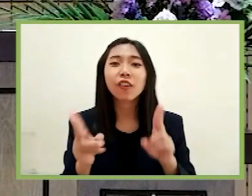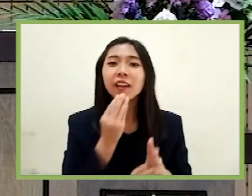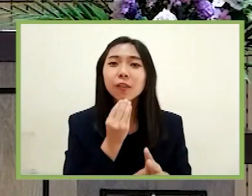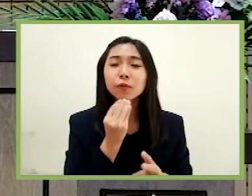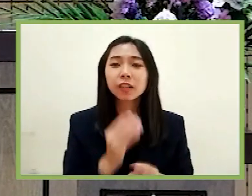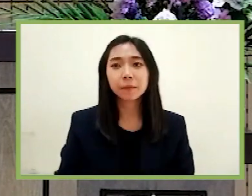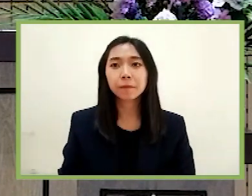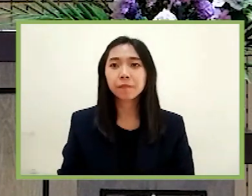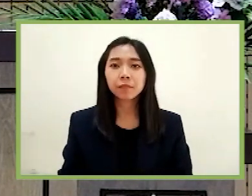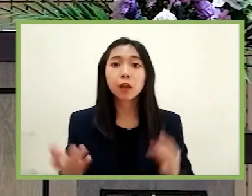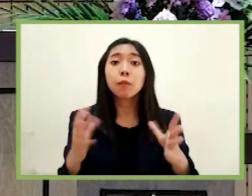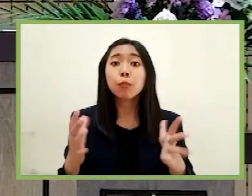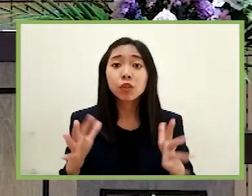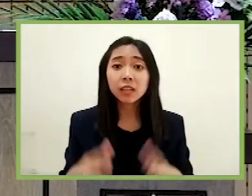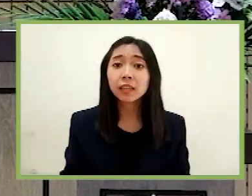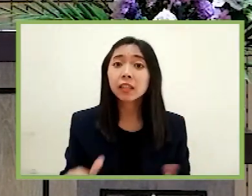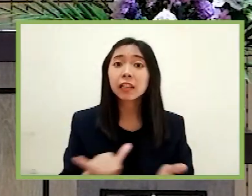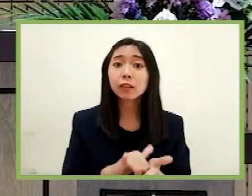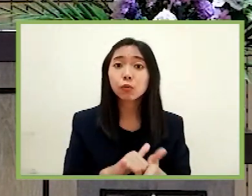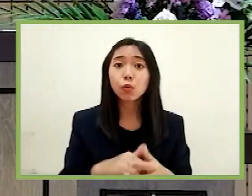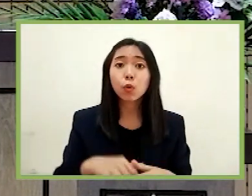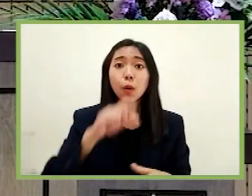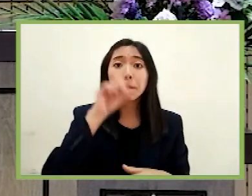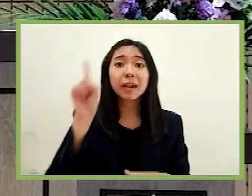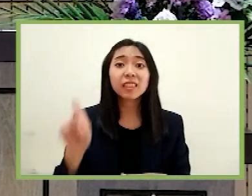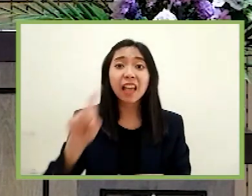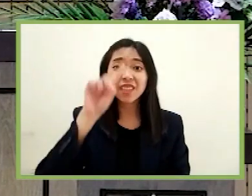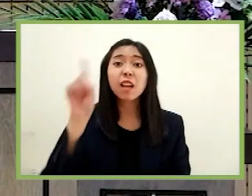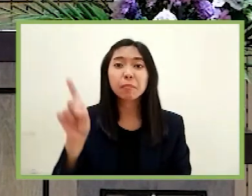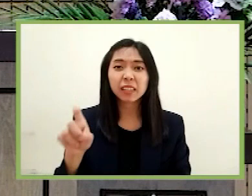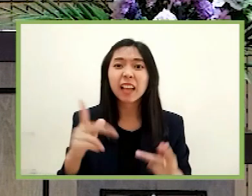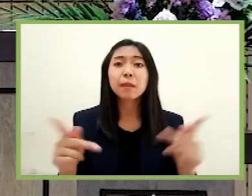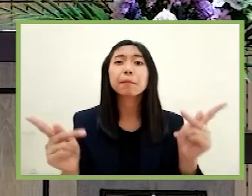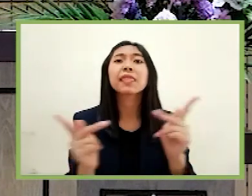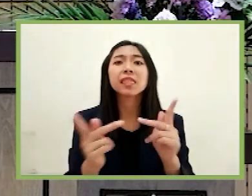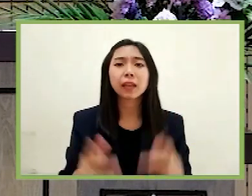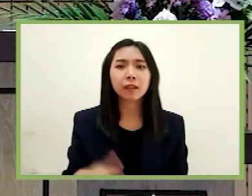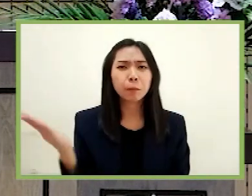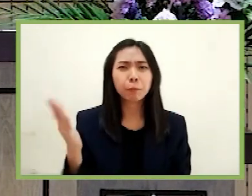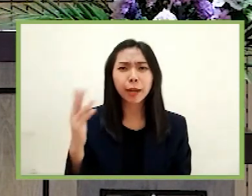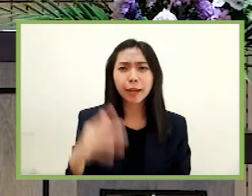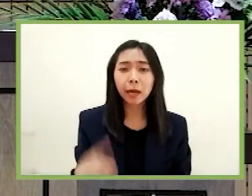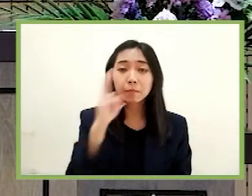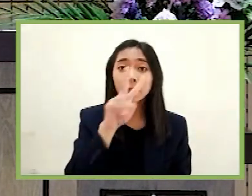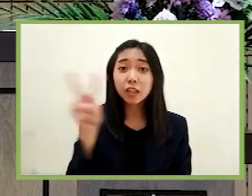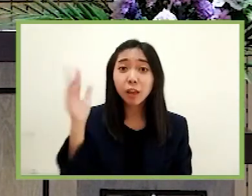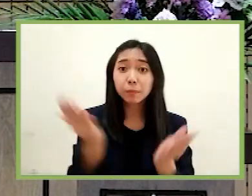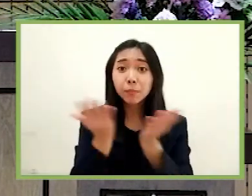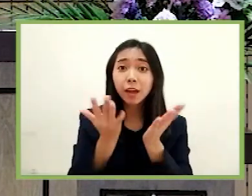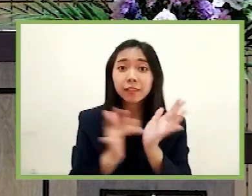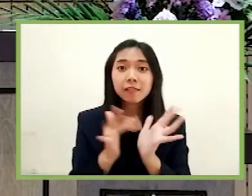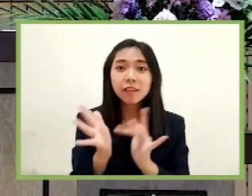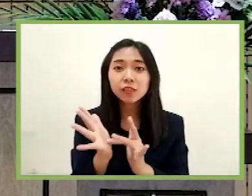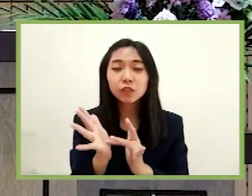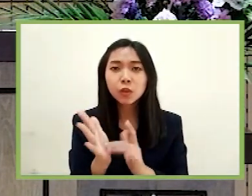pertanyaan ini adalah pertanyaan serius mereka sudah melihat jejak-jejak karya Yesus mereka